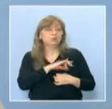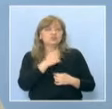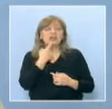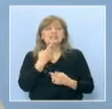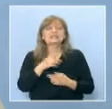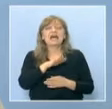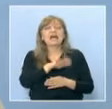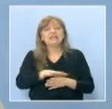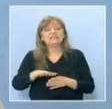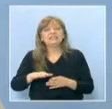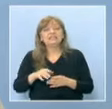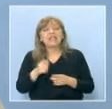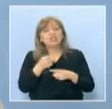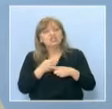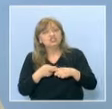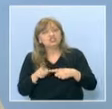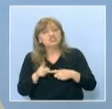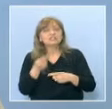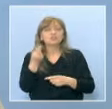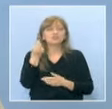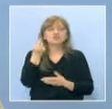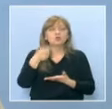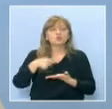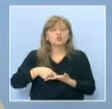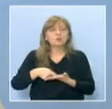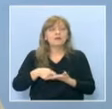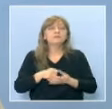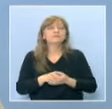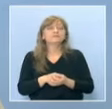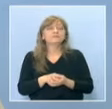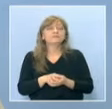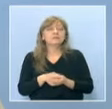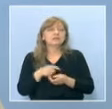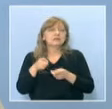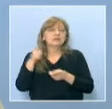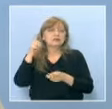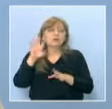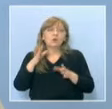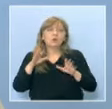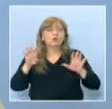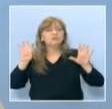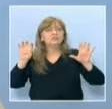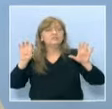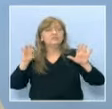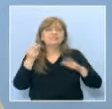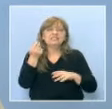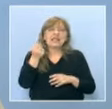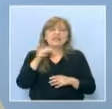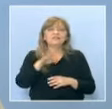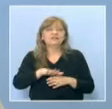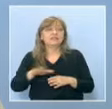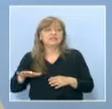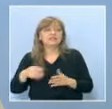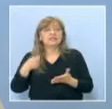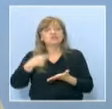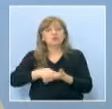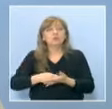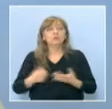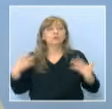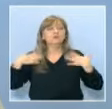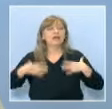дете частична сума. По мои спомени за нея година беше 90 лева на дете за покупка на